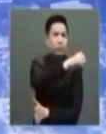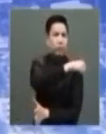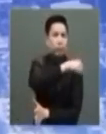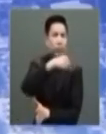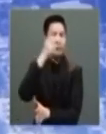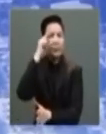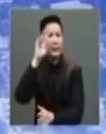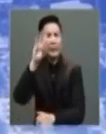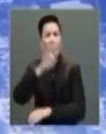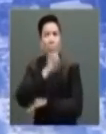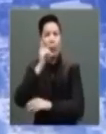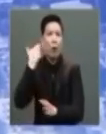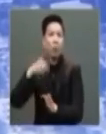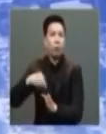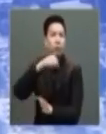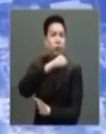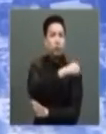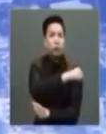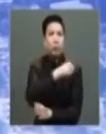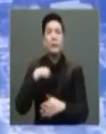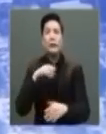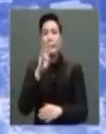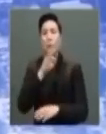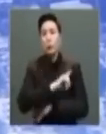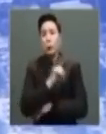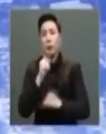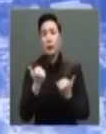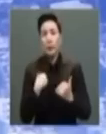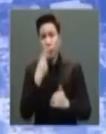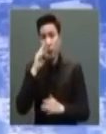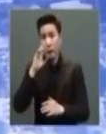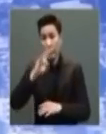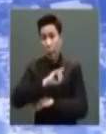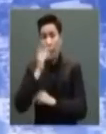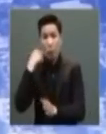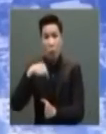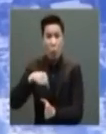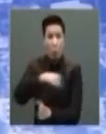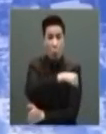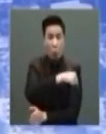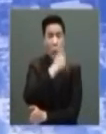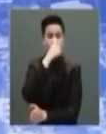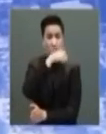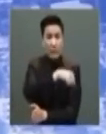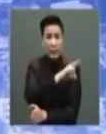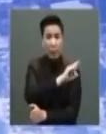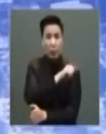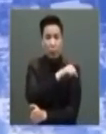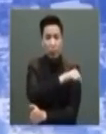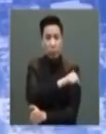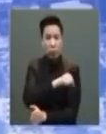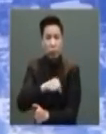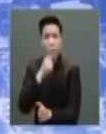จำนวน0รายนะคะคนไทยที่เดินทางกลับจากต่างประเทศซึ่งมีการกลับจากประเทศอิตาลีและมาเลเซียรวม2ร